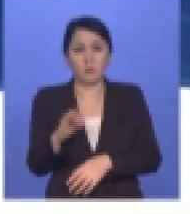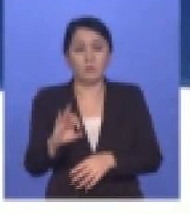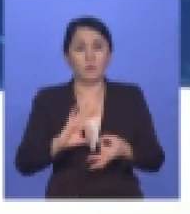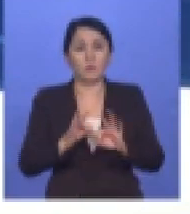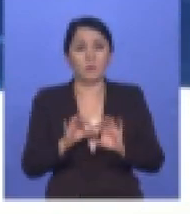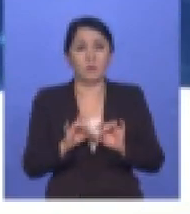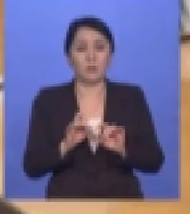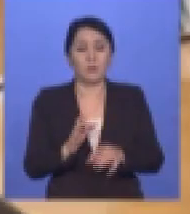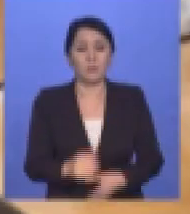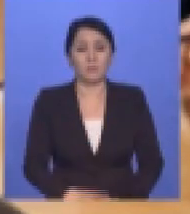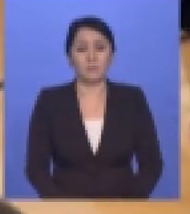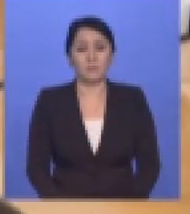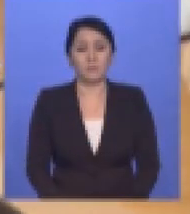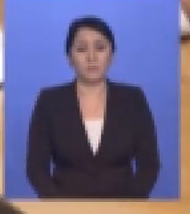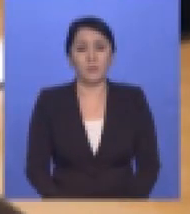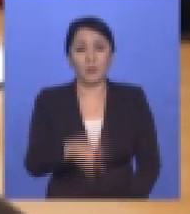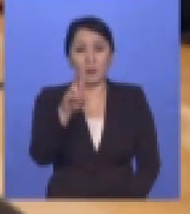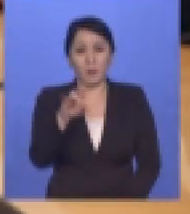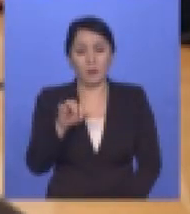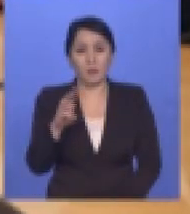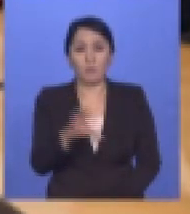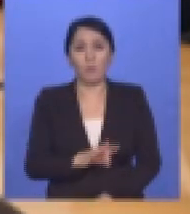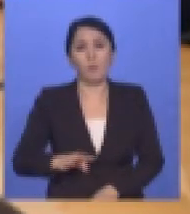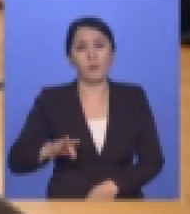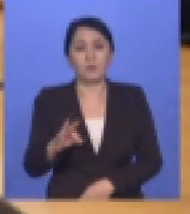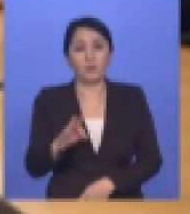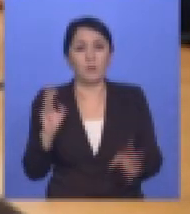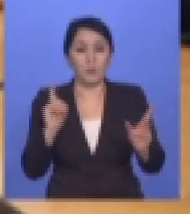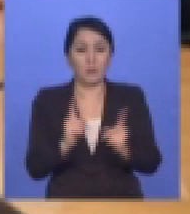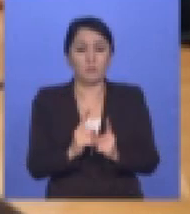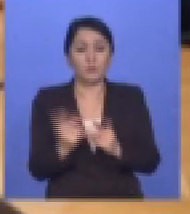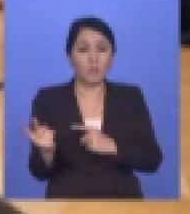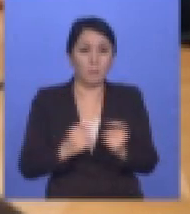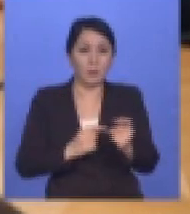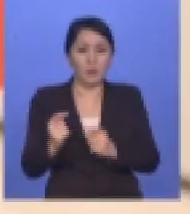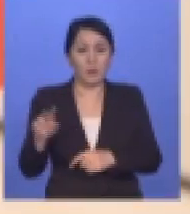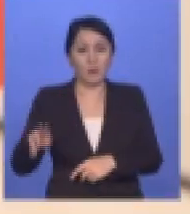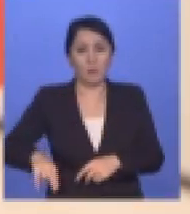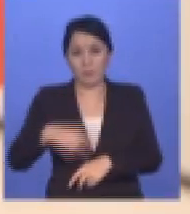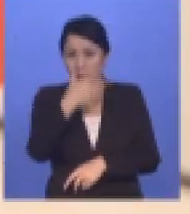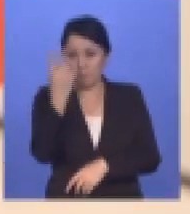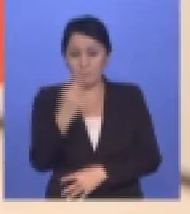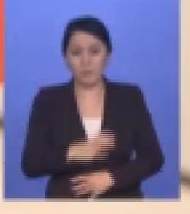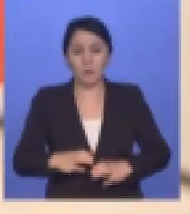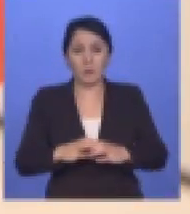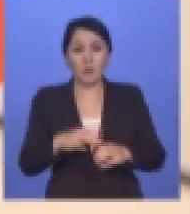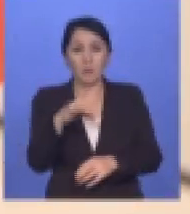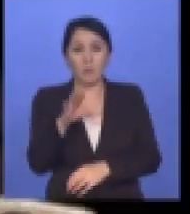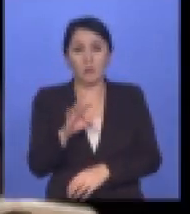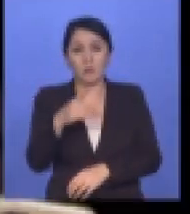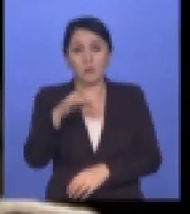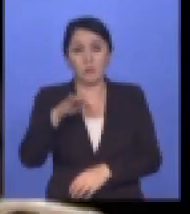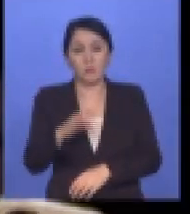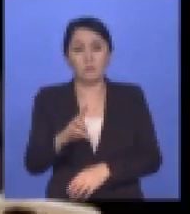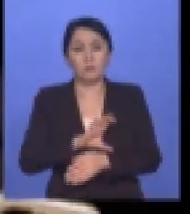подробности далее Аким области гауя Нур мухамбетов провёл встречу с управляющим директором итальянской компании просол спа она